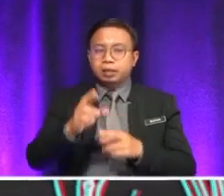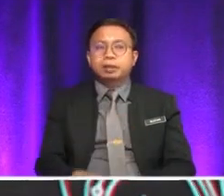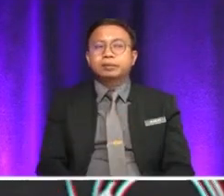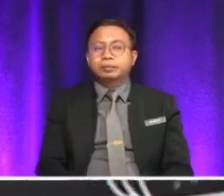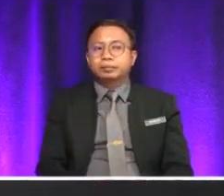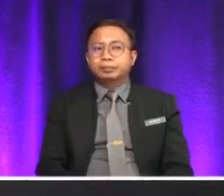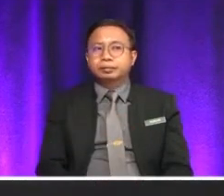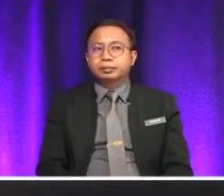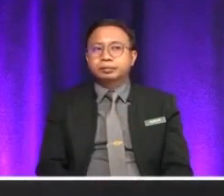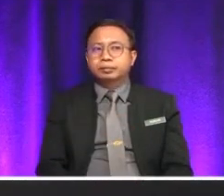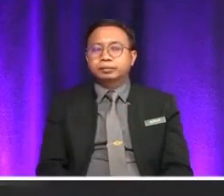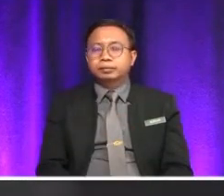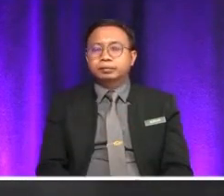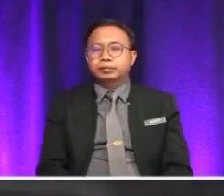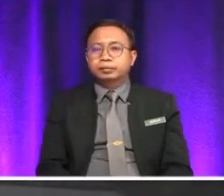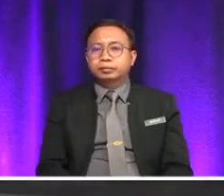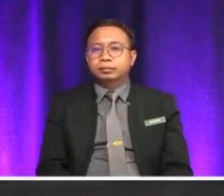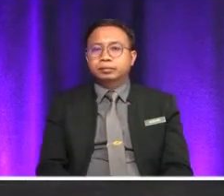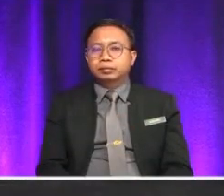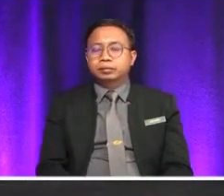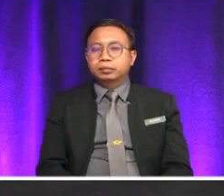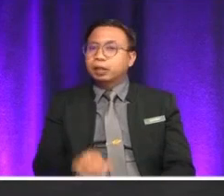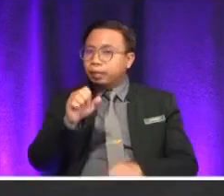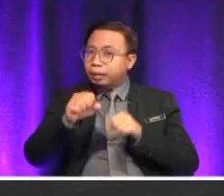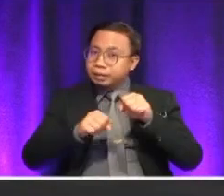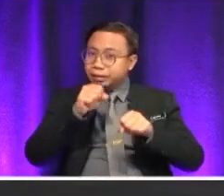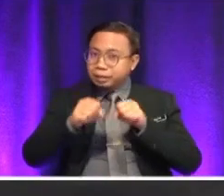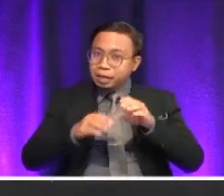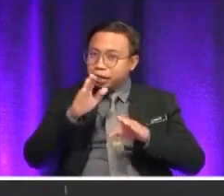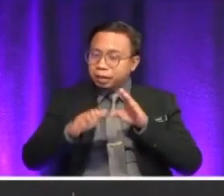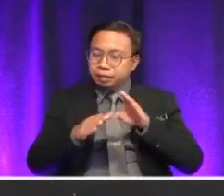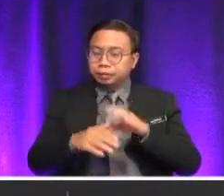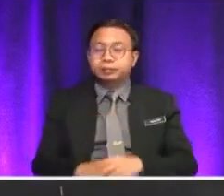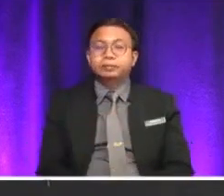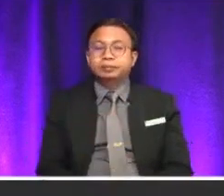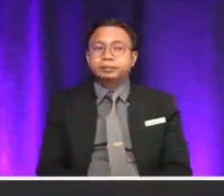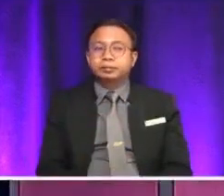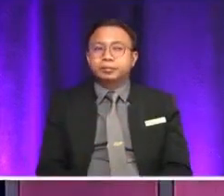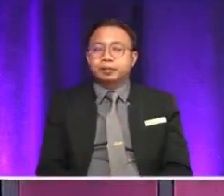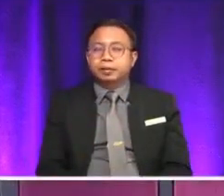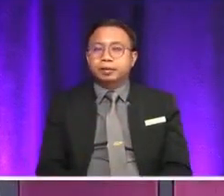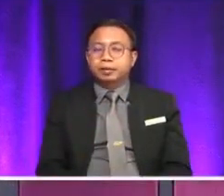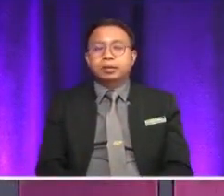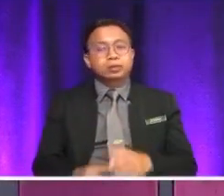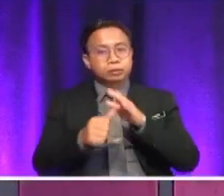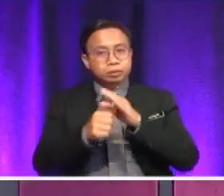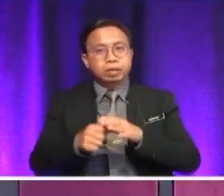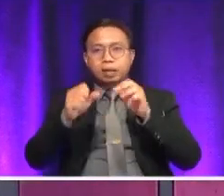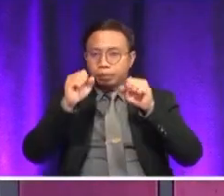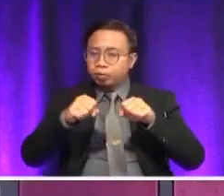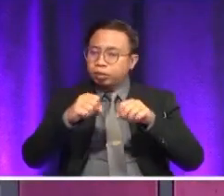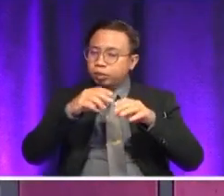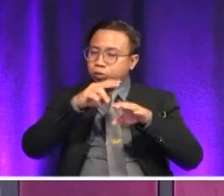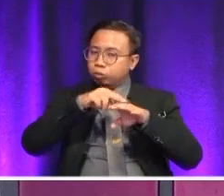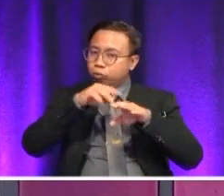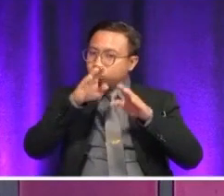Seperti apa? Sukan selalu buat apa? Berbasikal. Berbasikal. Okey, sebenarnya stres ni boleh